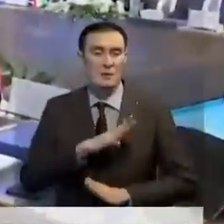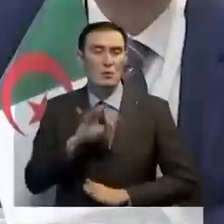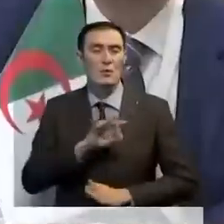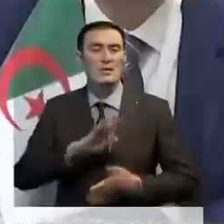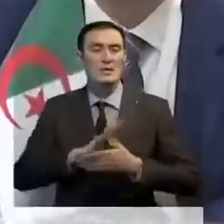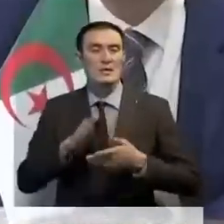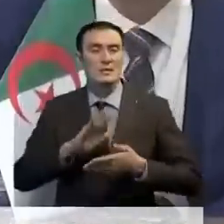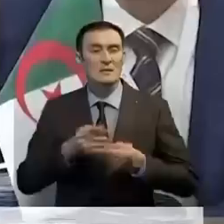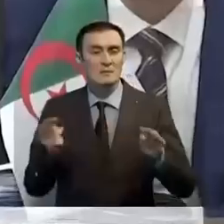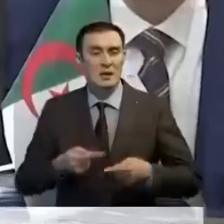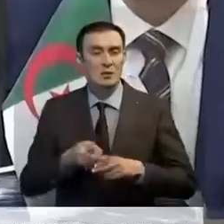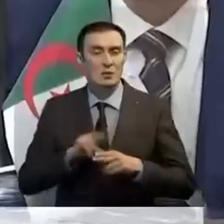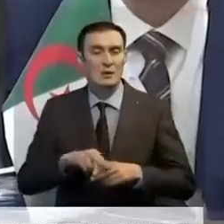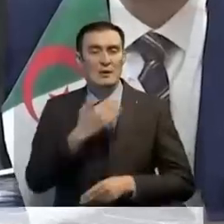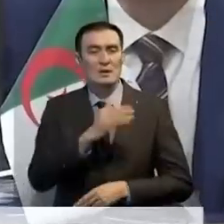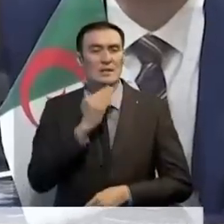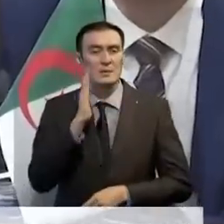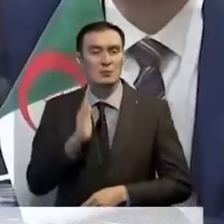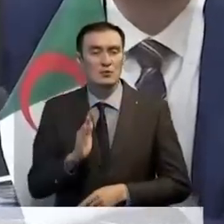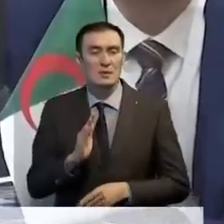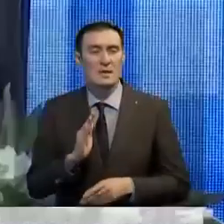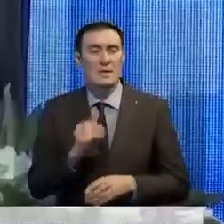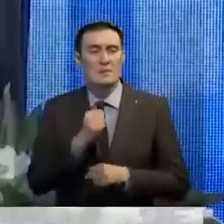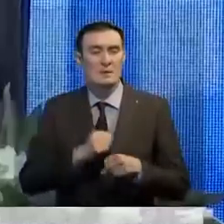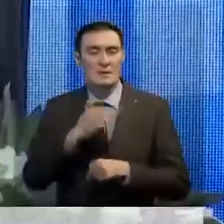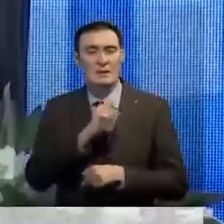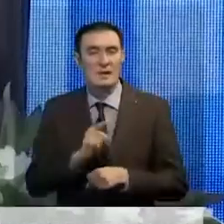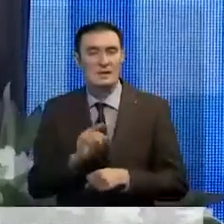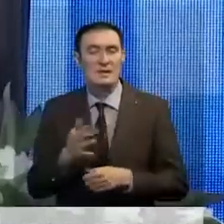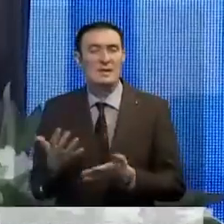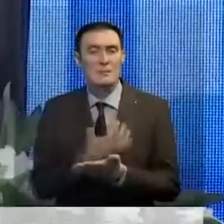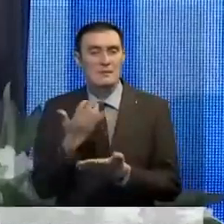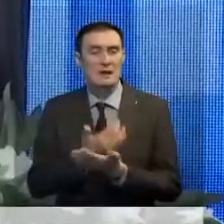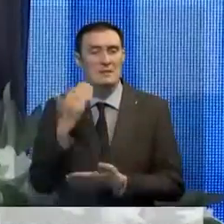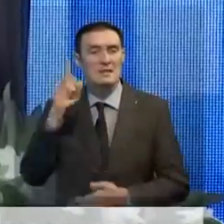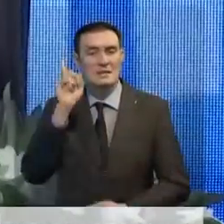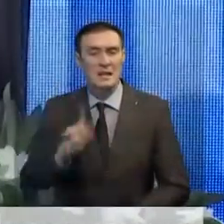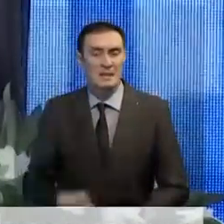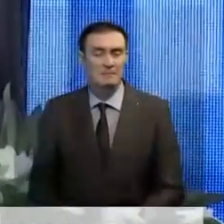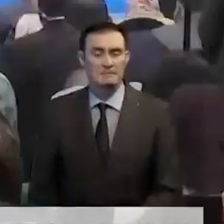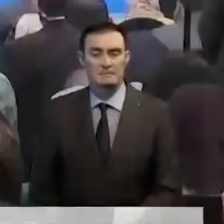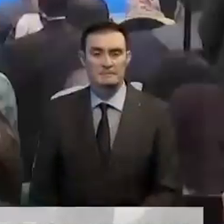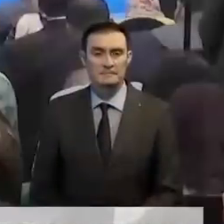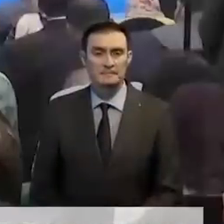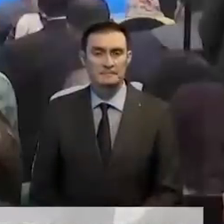о сделке, по условиям которой арабская страна будет перерабатывать газ, добываемый Израилем.